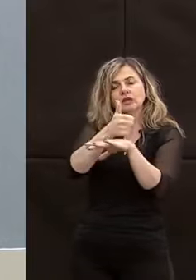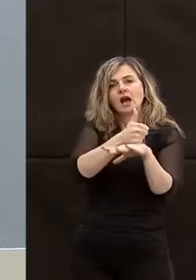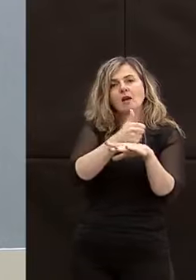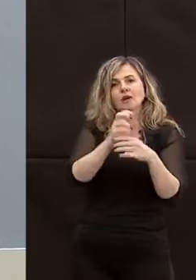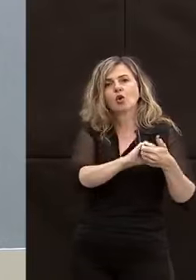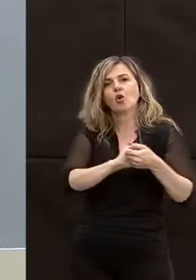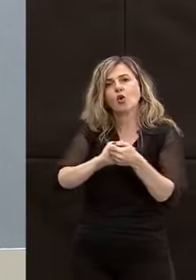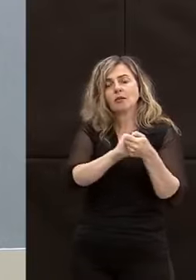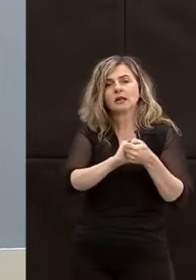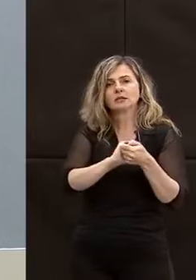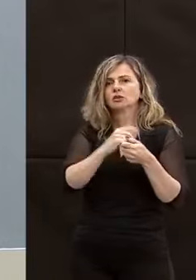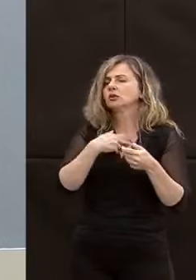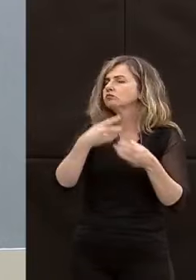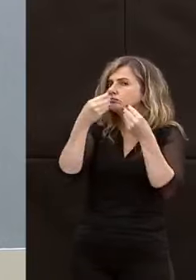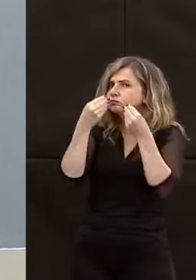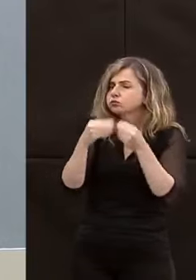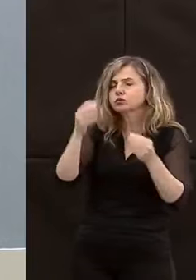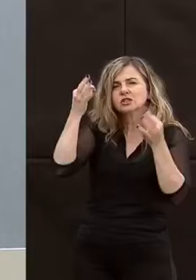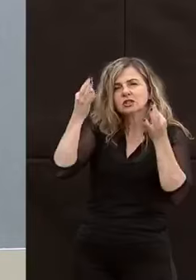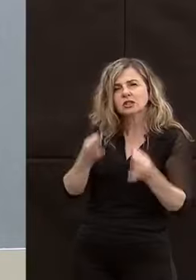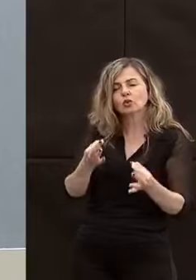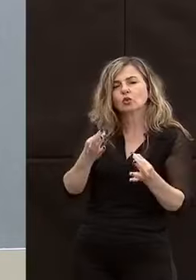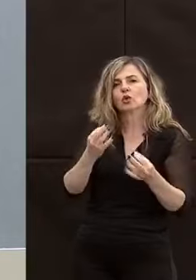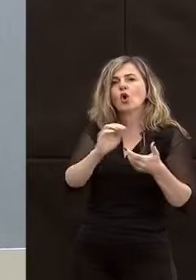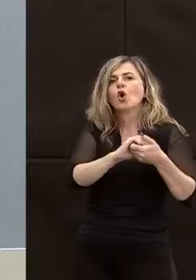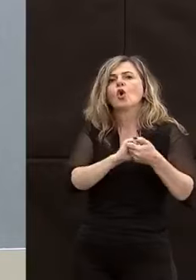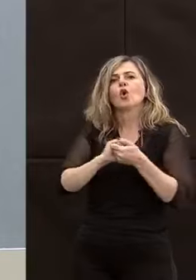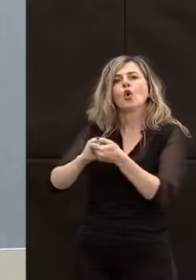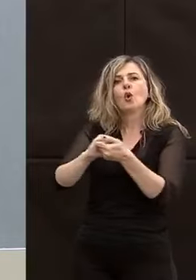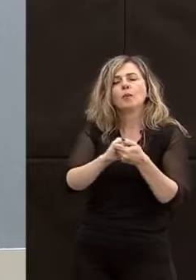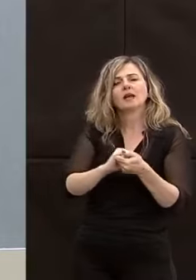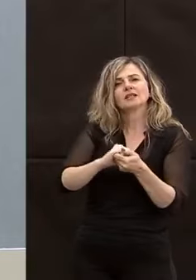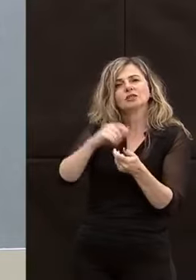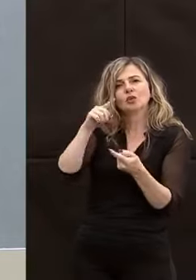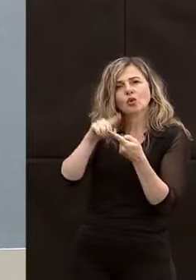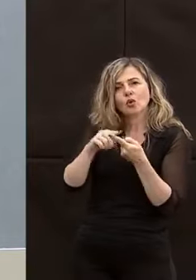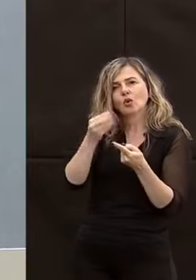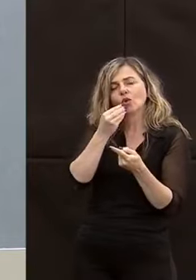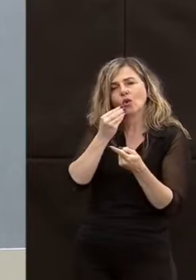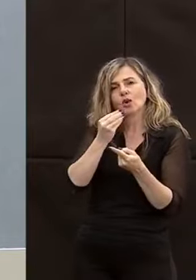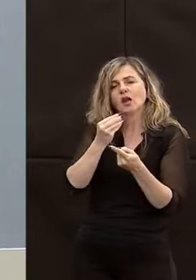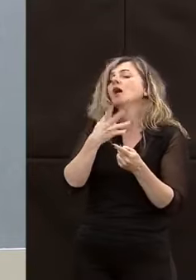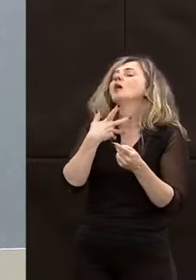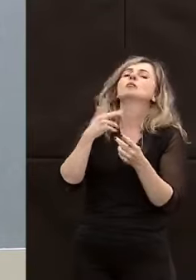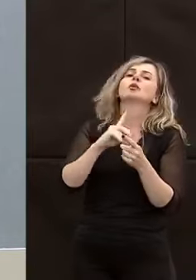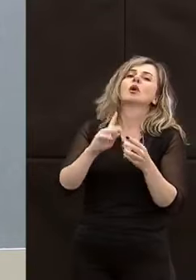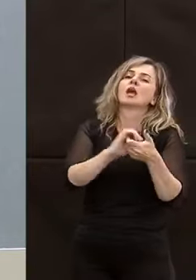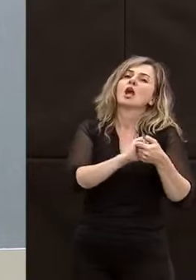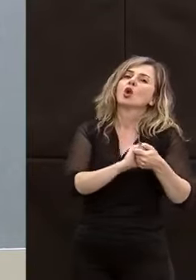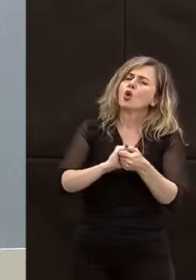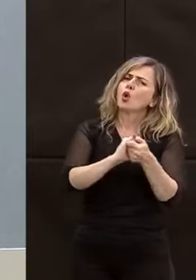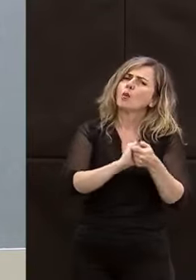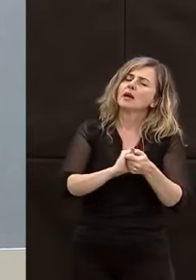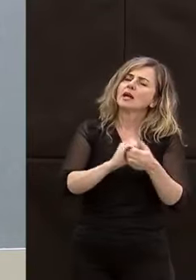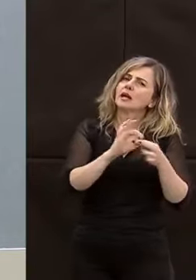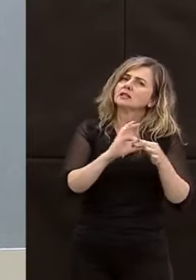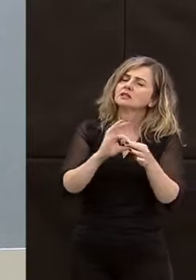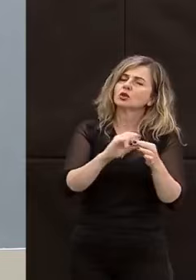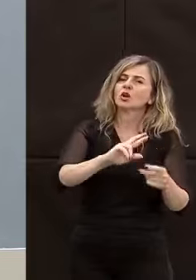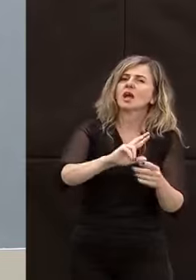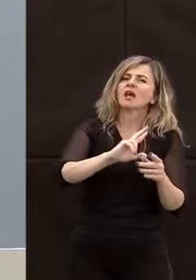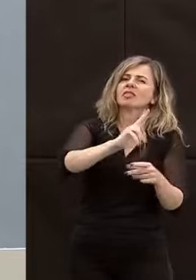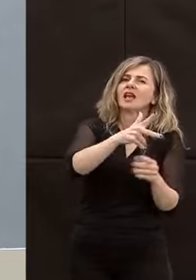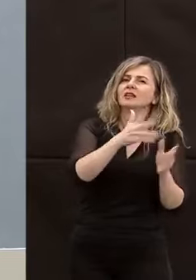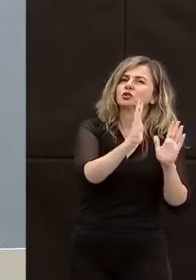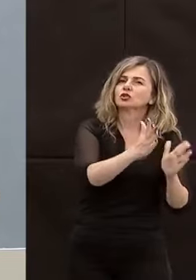io sono convinto e sono certo che la cooperazione di consumo ma come anche la cooperazione del sociale del terzo settore